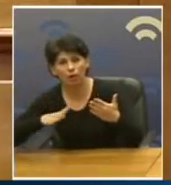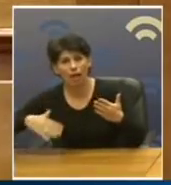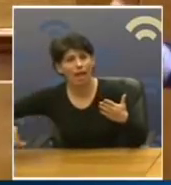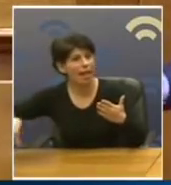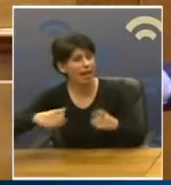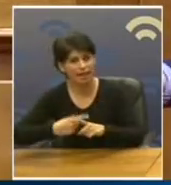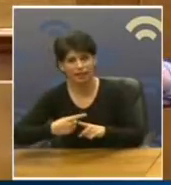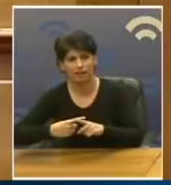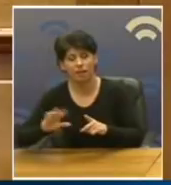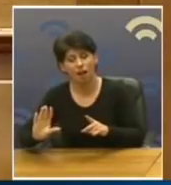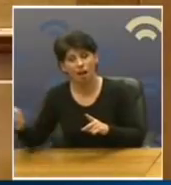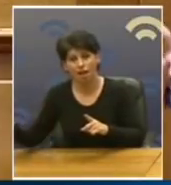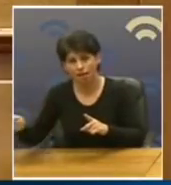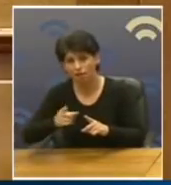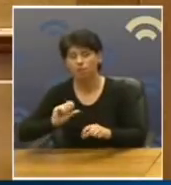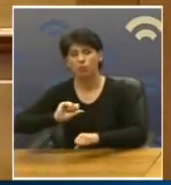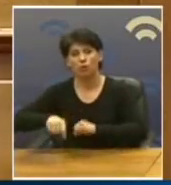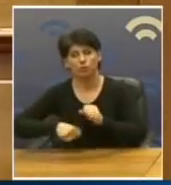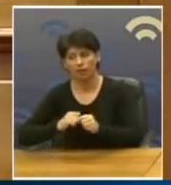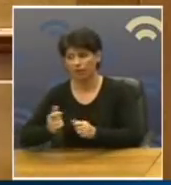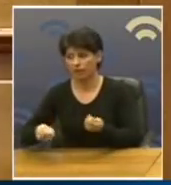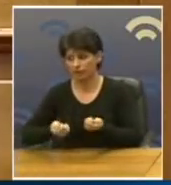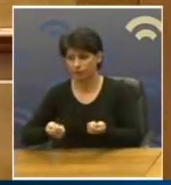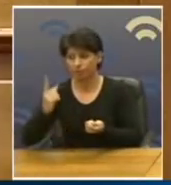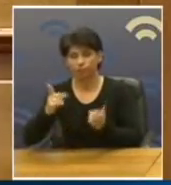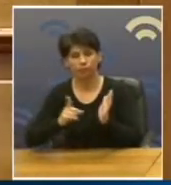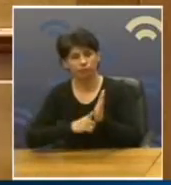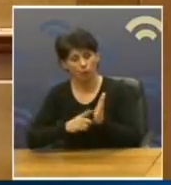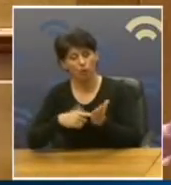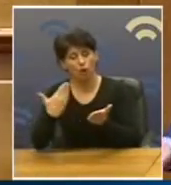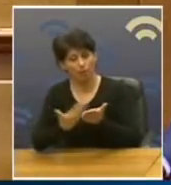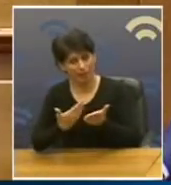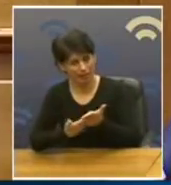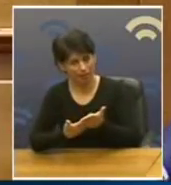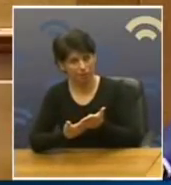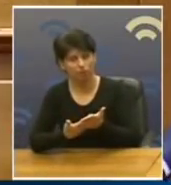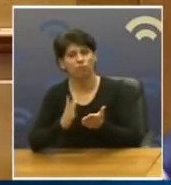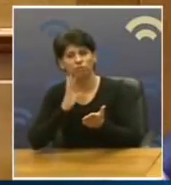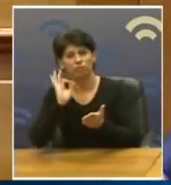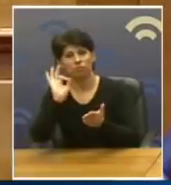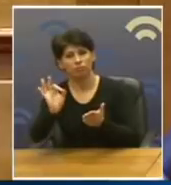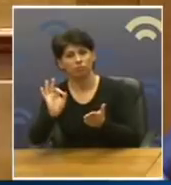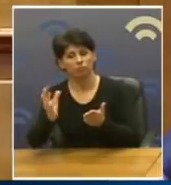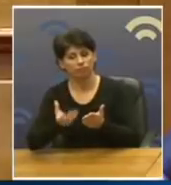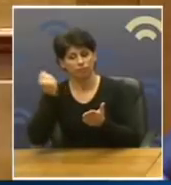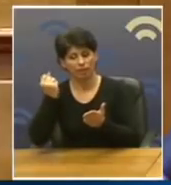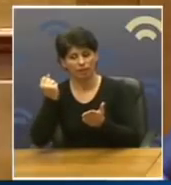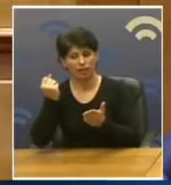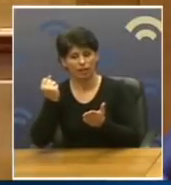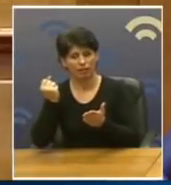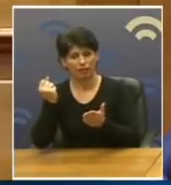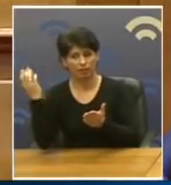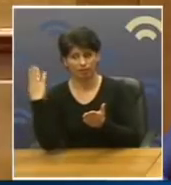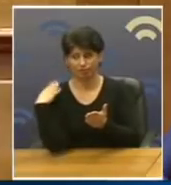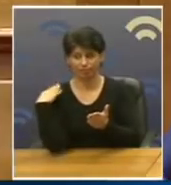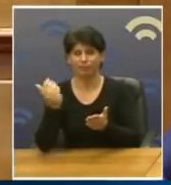αλλά εσείς προσπαθείτε να δημιουργήσετε ένα νομικό επιχείρημα προκειμένου προφανώς να φυλάξετε τα νότα σας. Μας